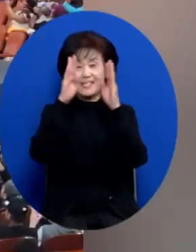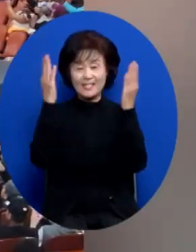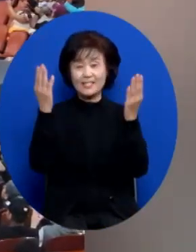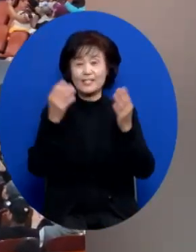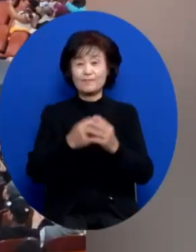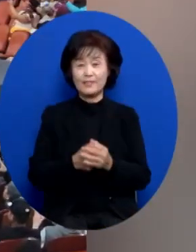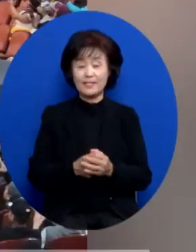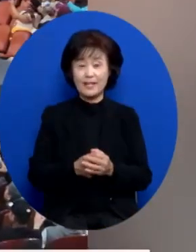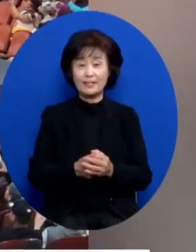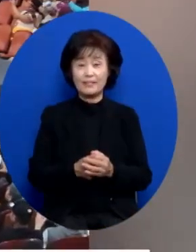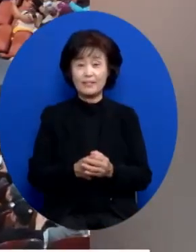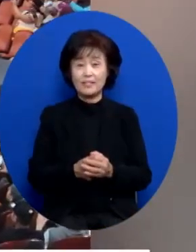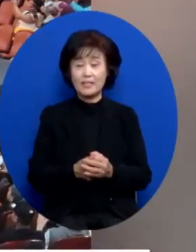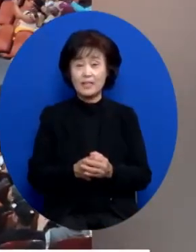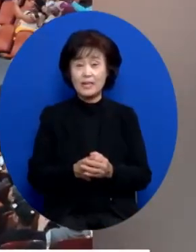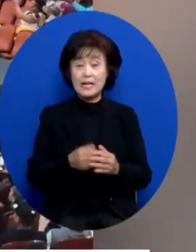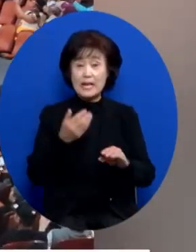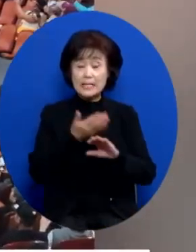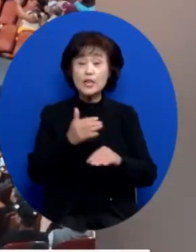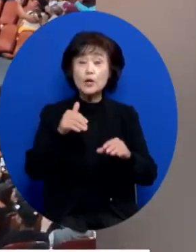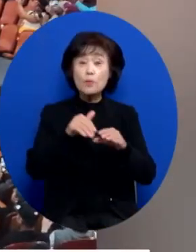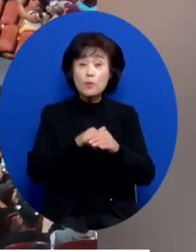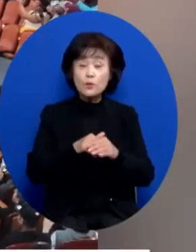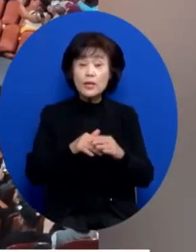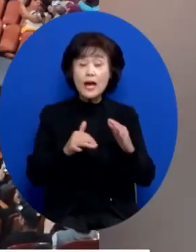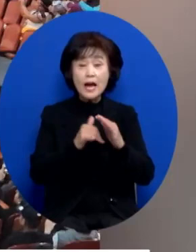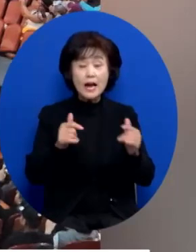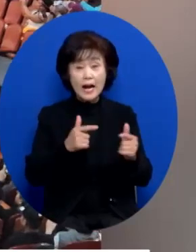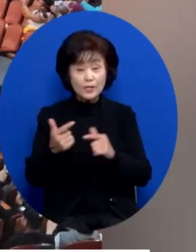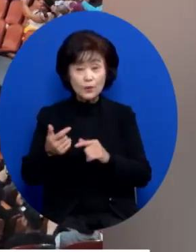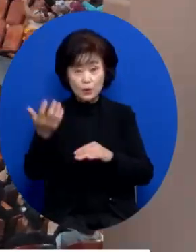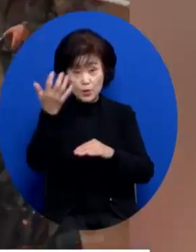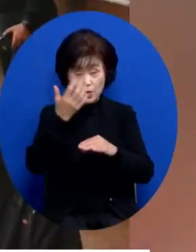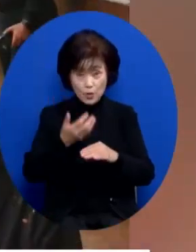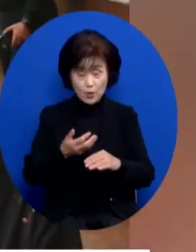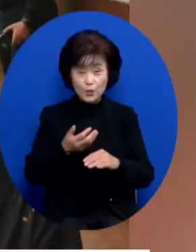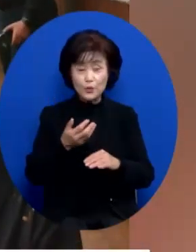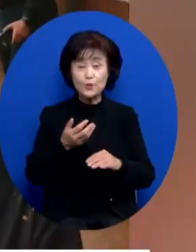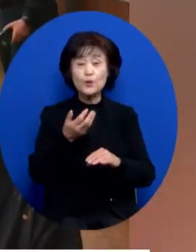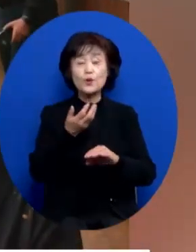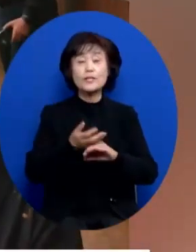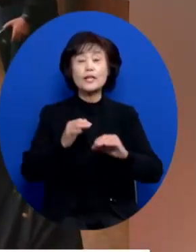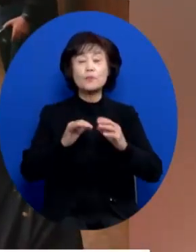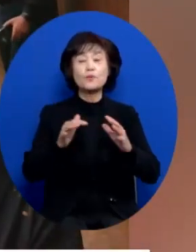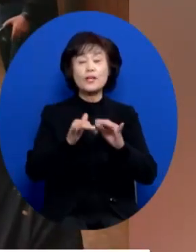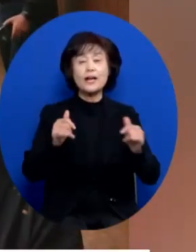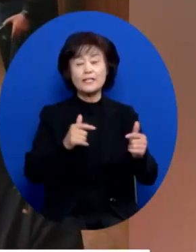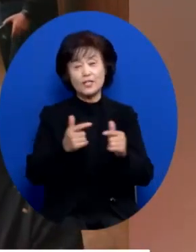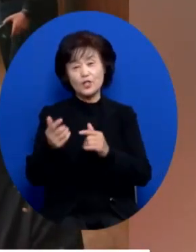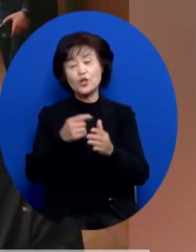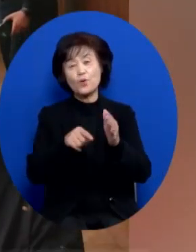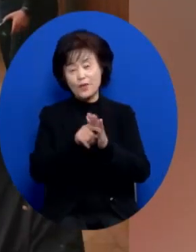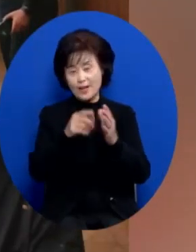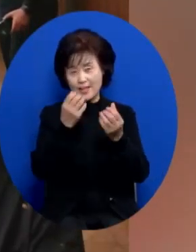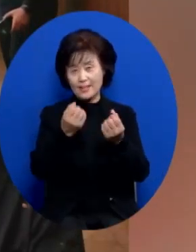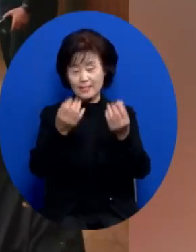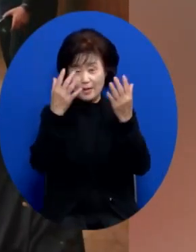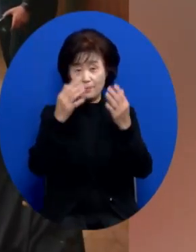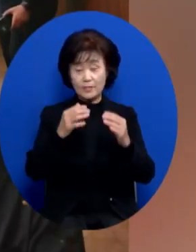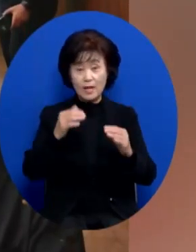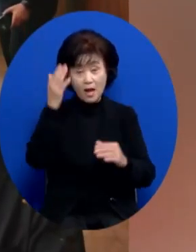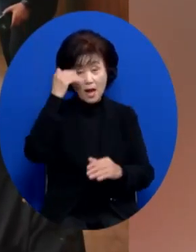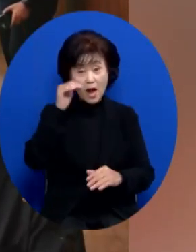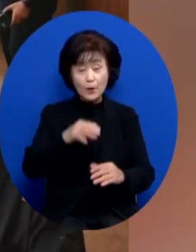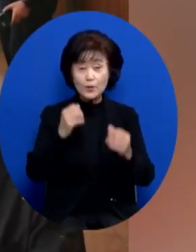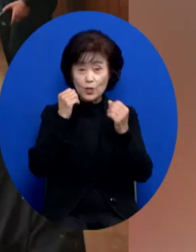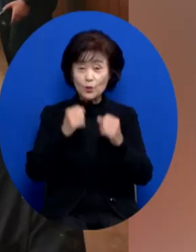해피 추석 페스티벌은 다문화 가족 이주 외국인을 대상으로 한 추석 행사입니다. 행사에는 국내 거주 중인